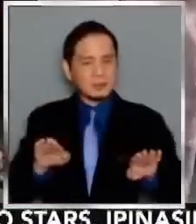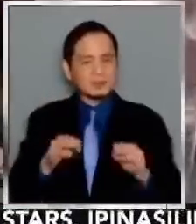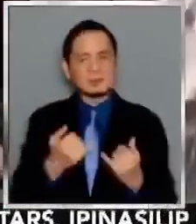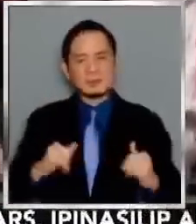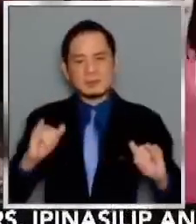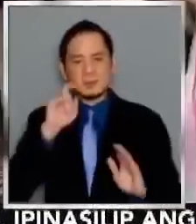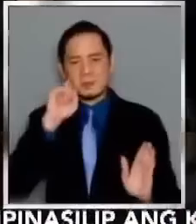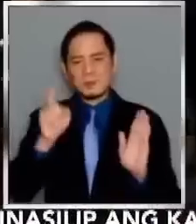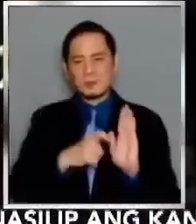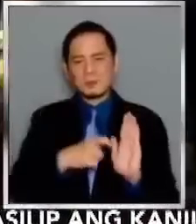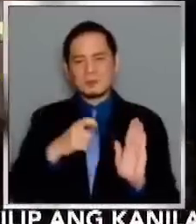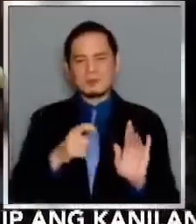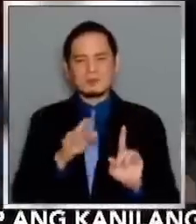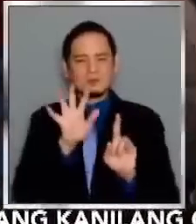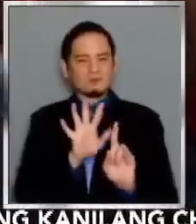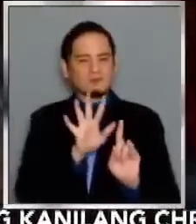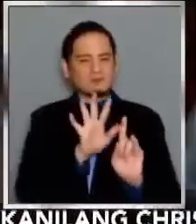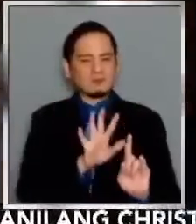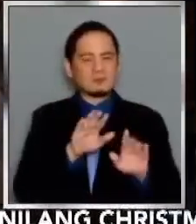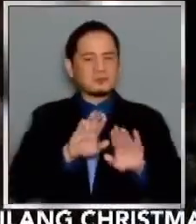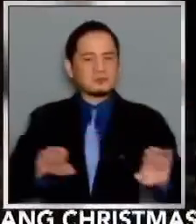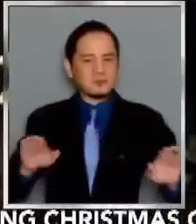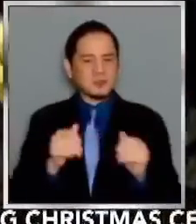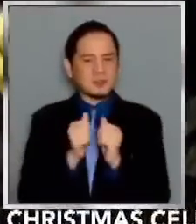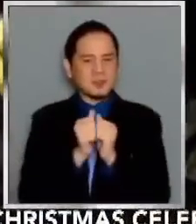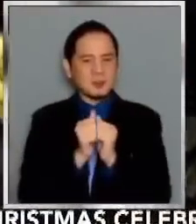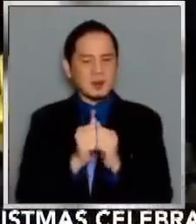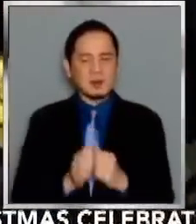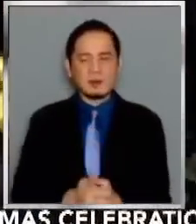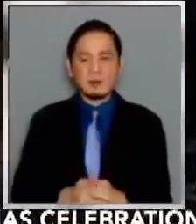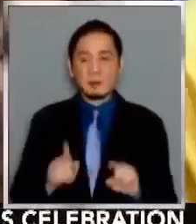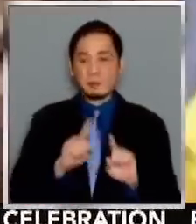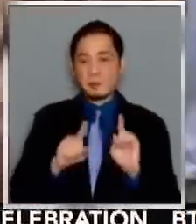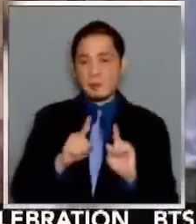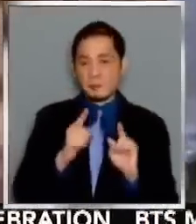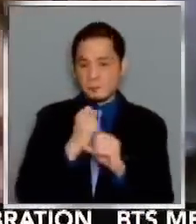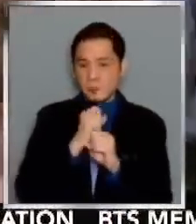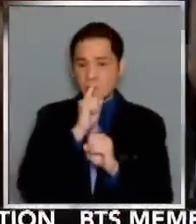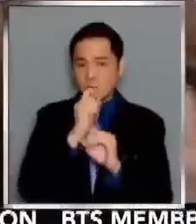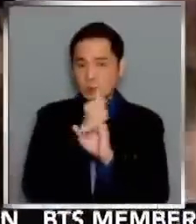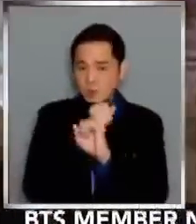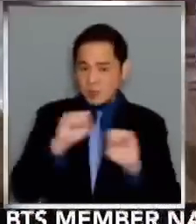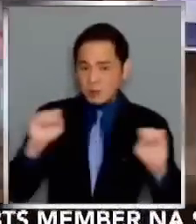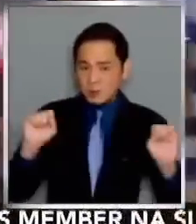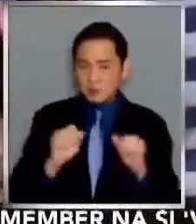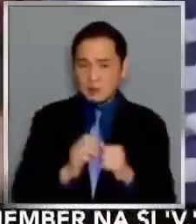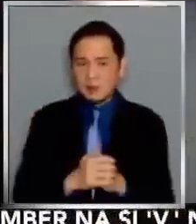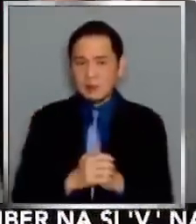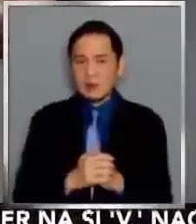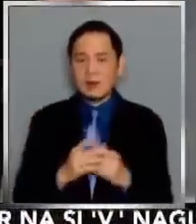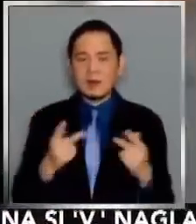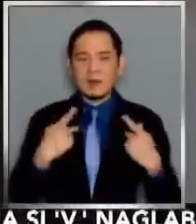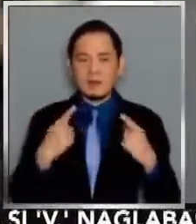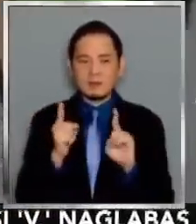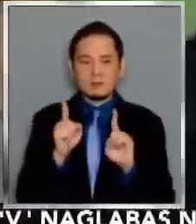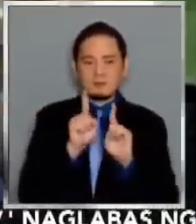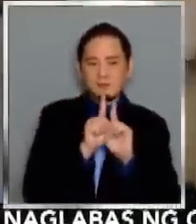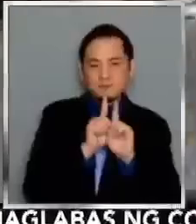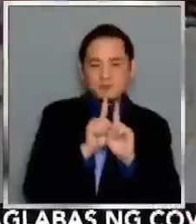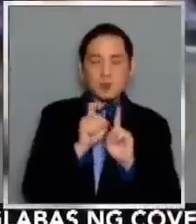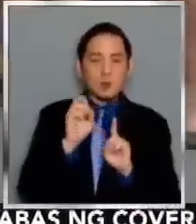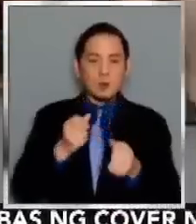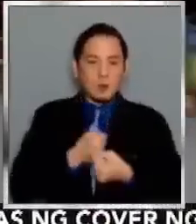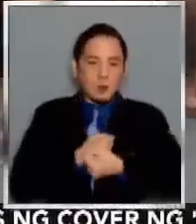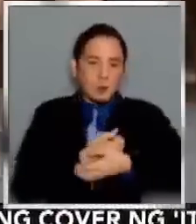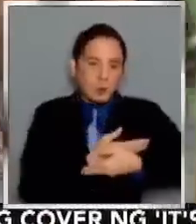mga chikiting. Pero para mas ligtas at hindi magkawalaan, nakasampa sila sa balikat o kaya'y karga ng